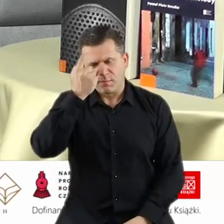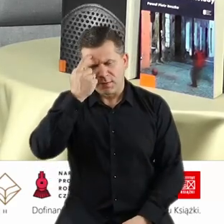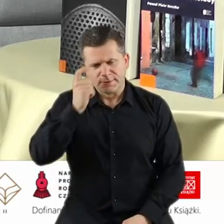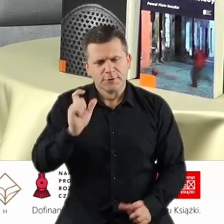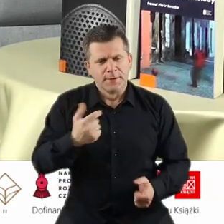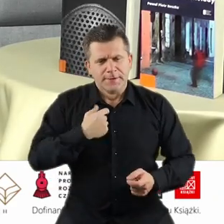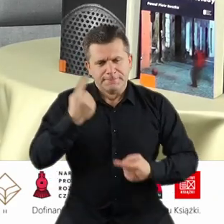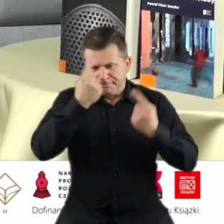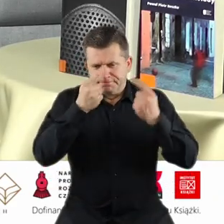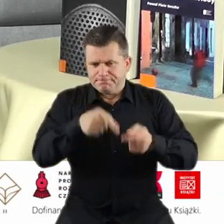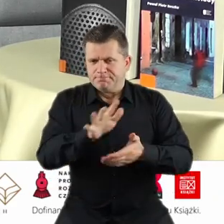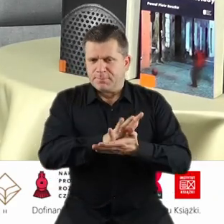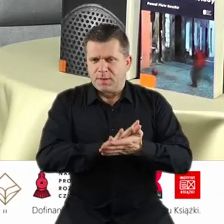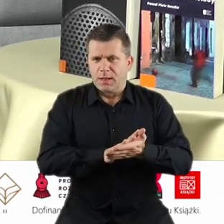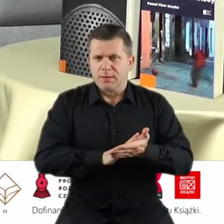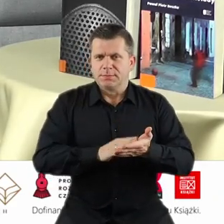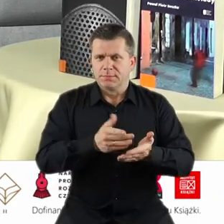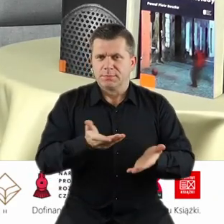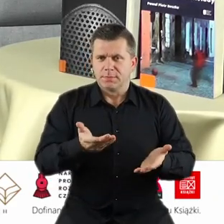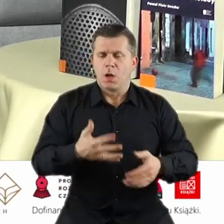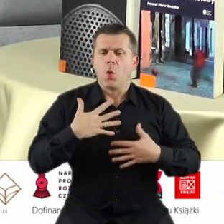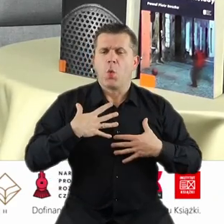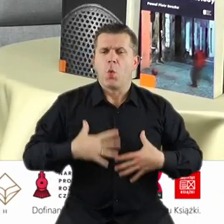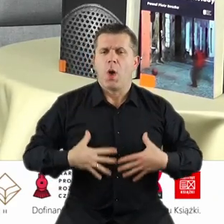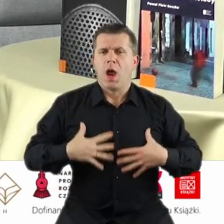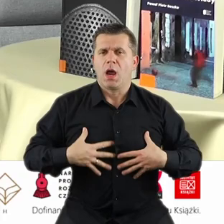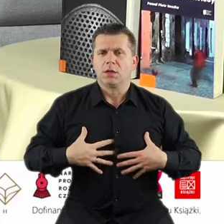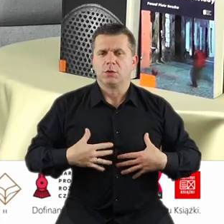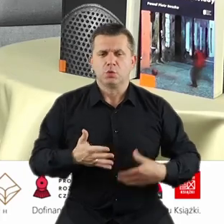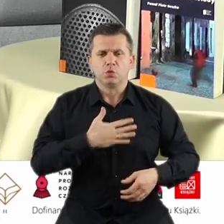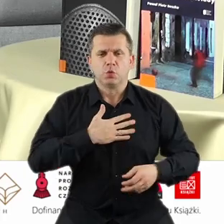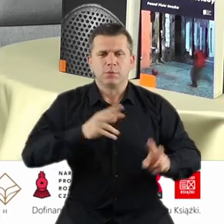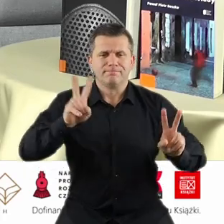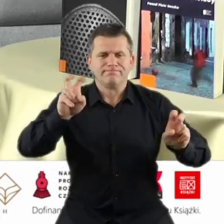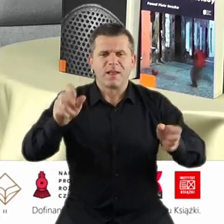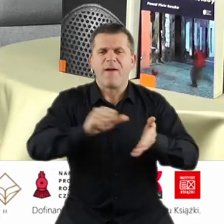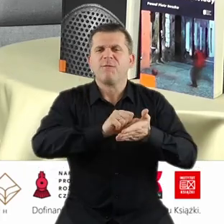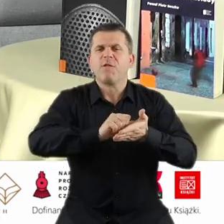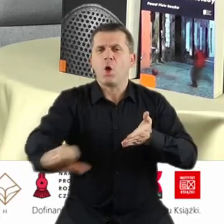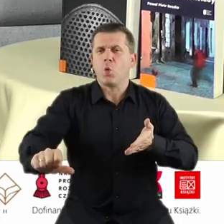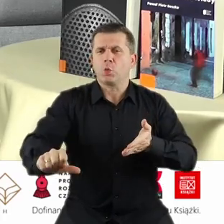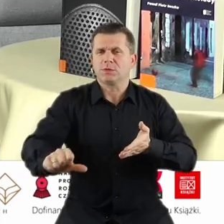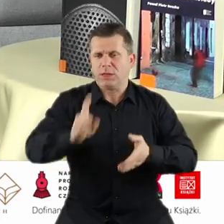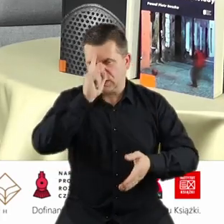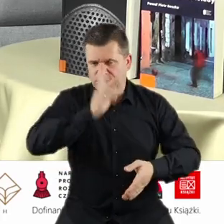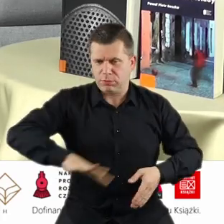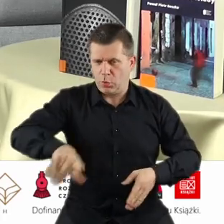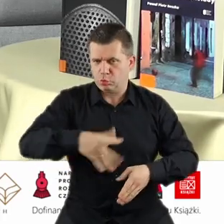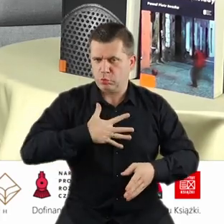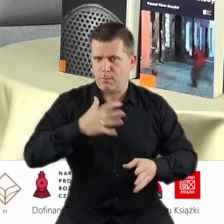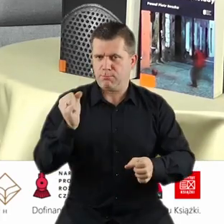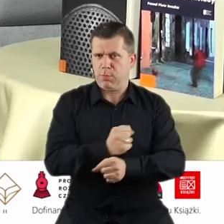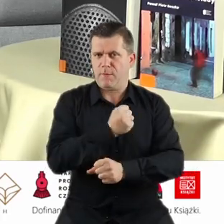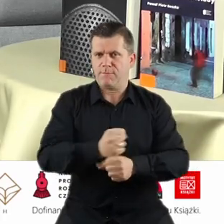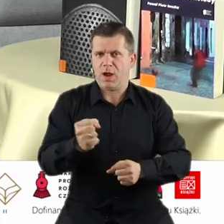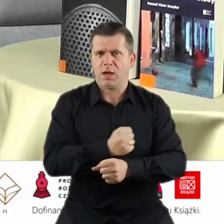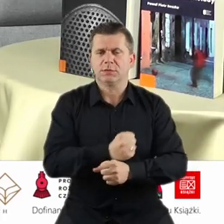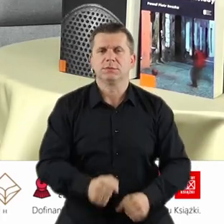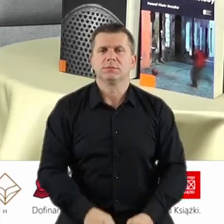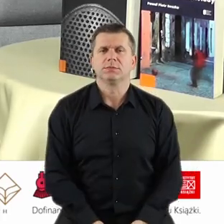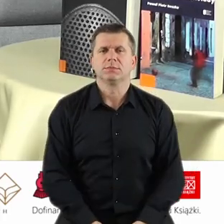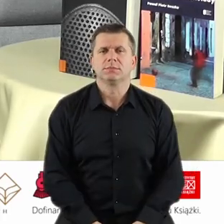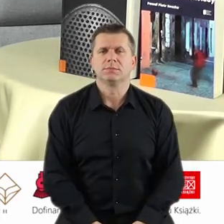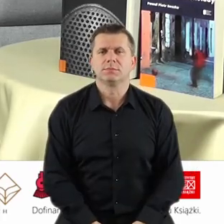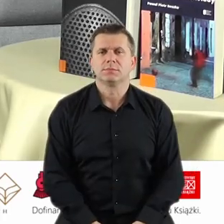który płynie z tego tekstu, jest taki, że brak łazienki oznacza często wykluczenie społeczne, dosyć poważne. Jest tam na przykład